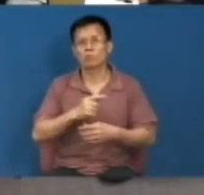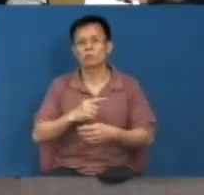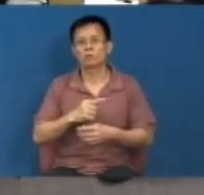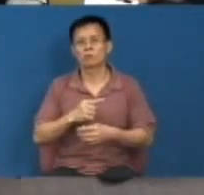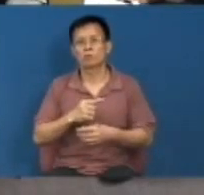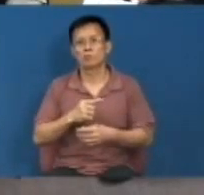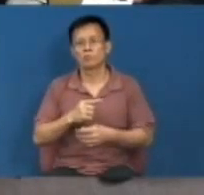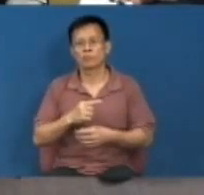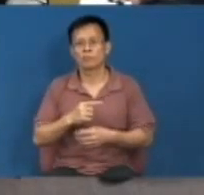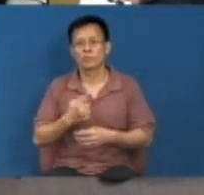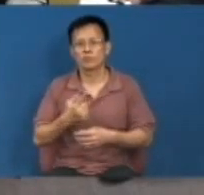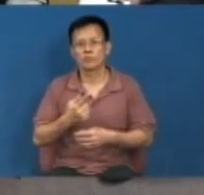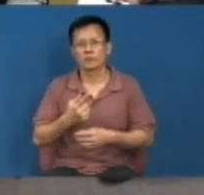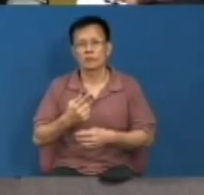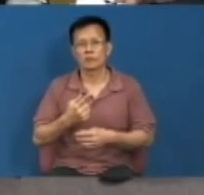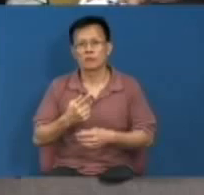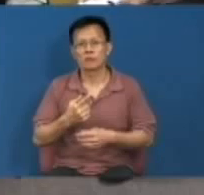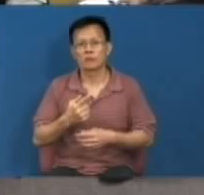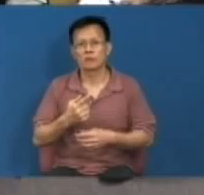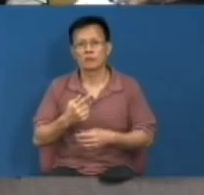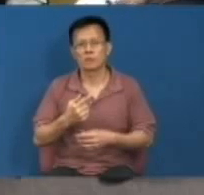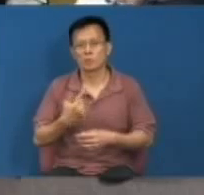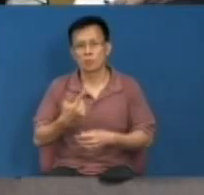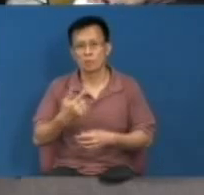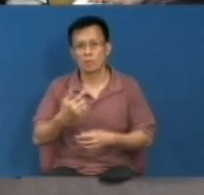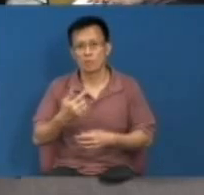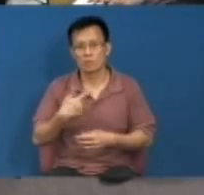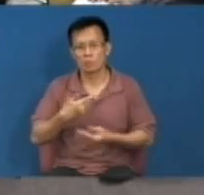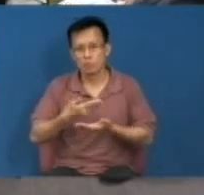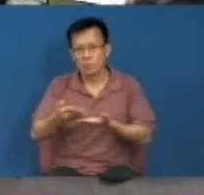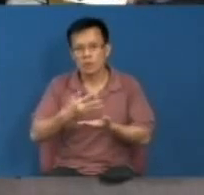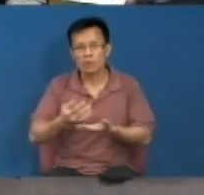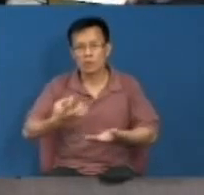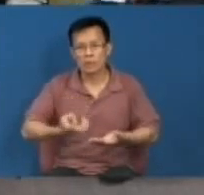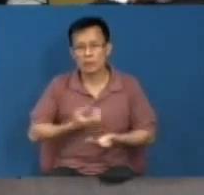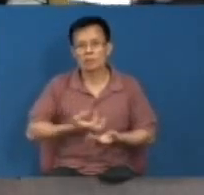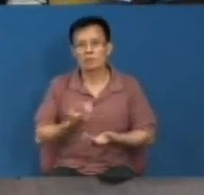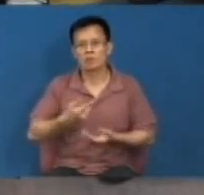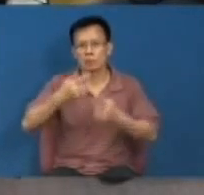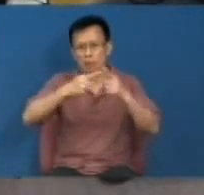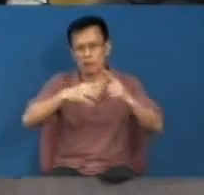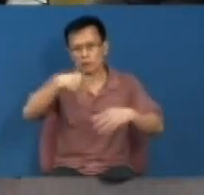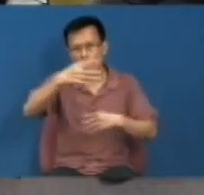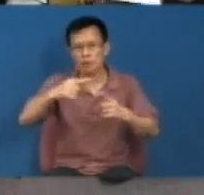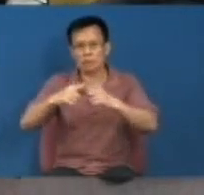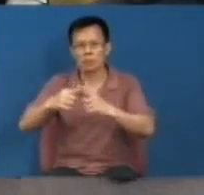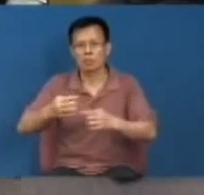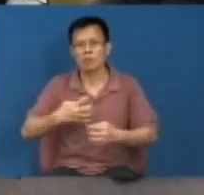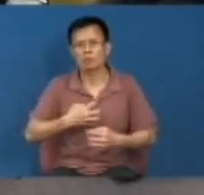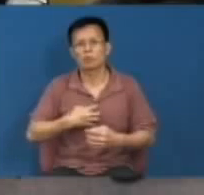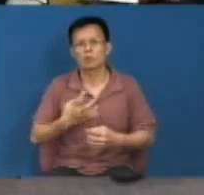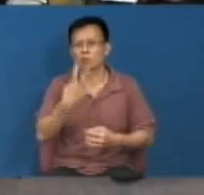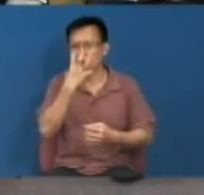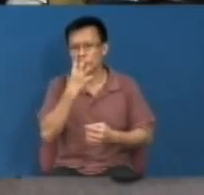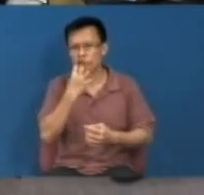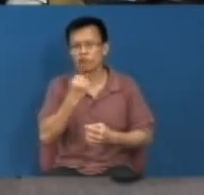我覺得係冷靜係要，但係我覺得如果你唔俾啲激情出嚟咧，其他市民咧係感受唔到你哋嗰個苦惱同埋